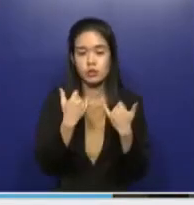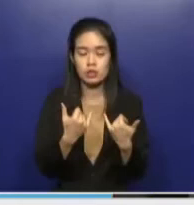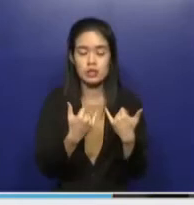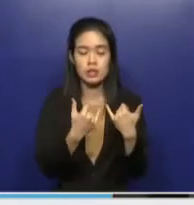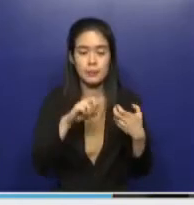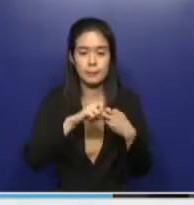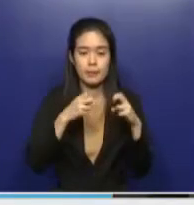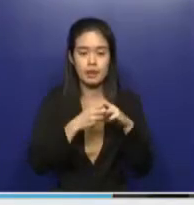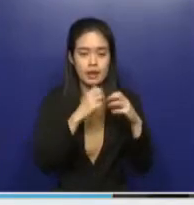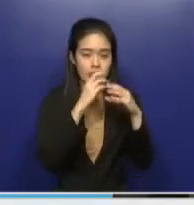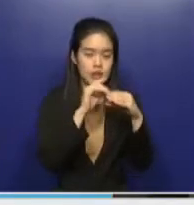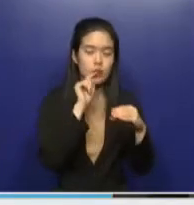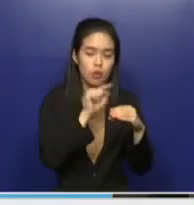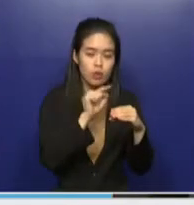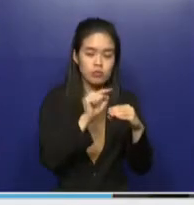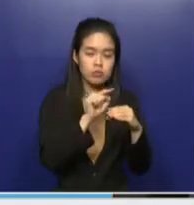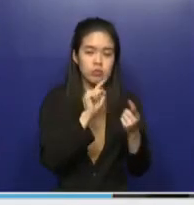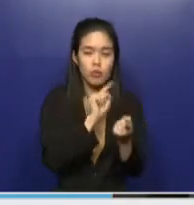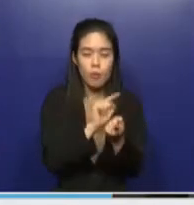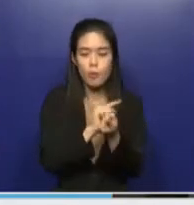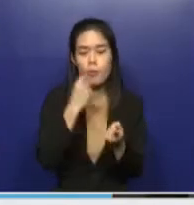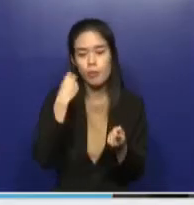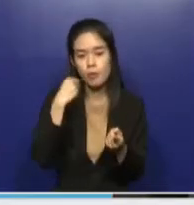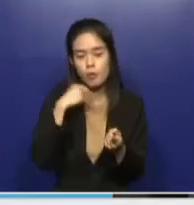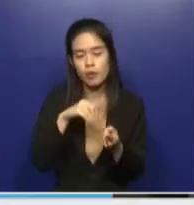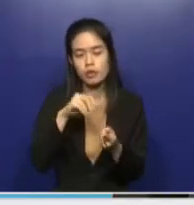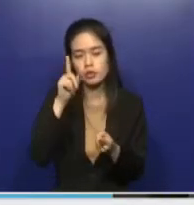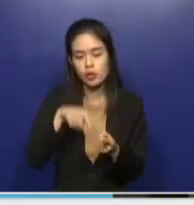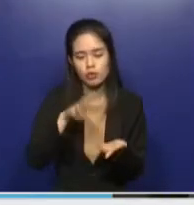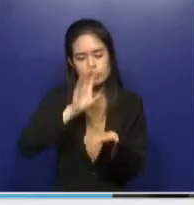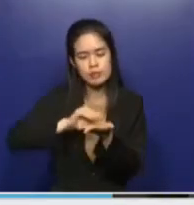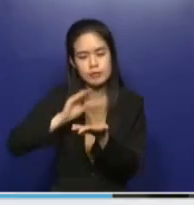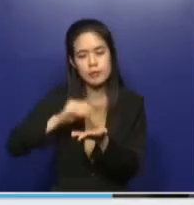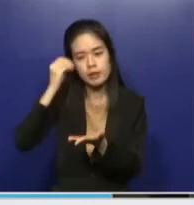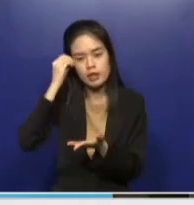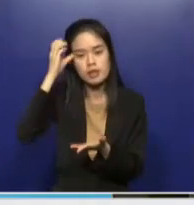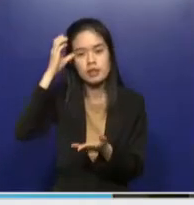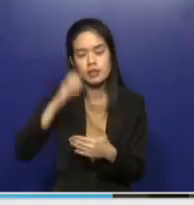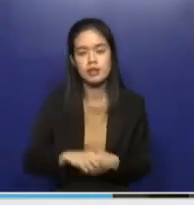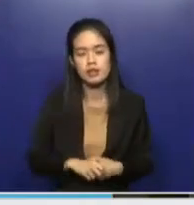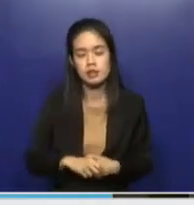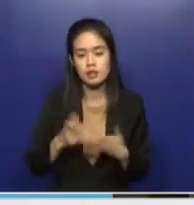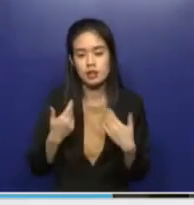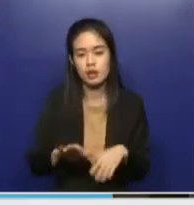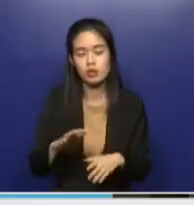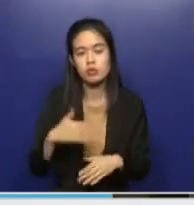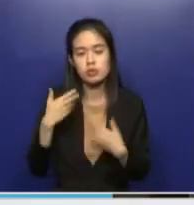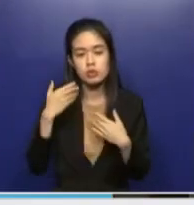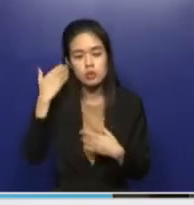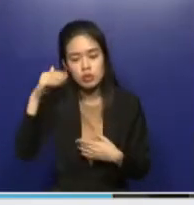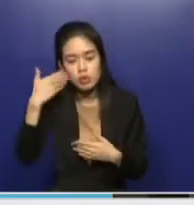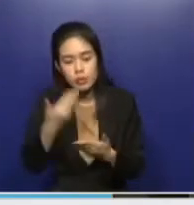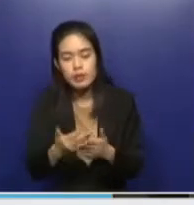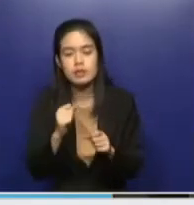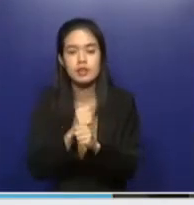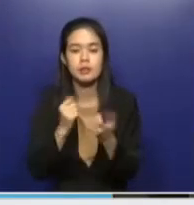กรกฎาคมนี้ควรที่จะเป็นบทเรียนของการหาจุดสมดุลของการแก้ไขปัญหา